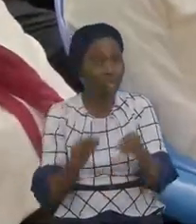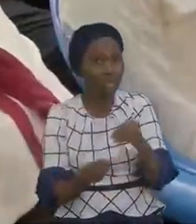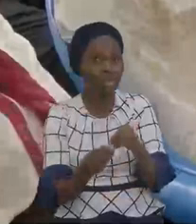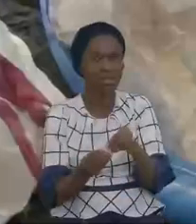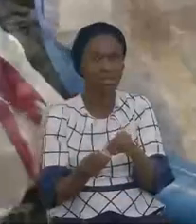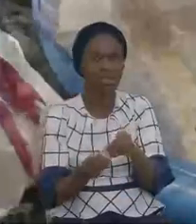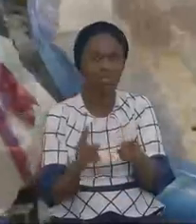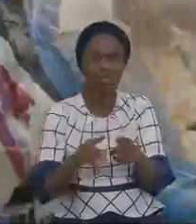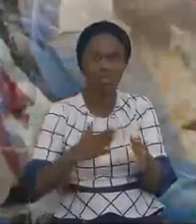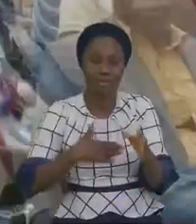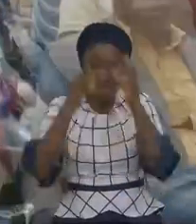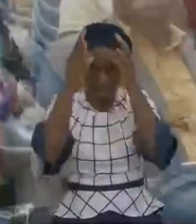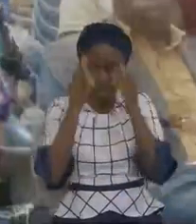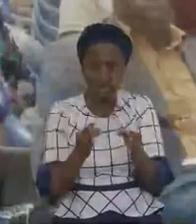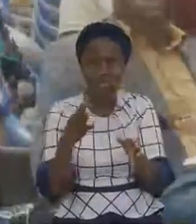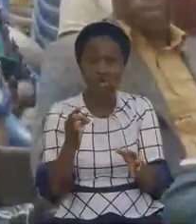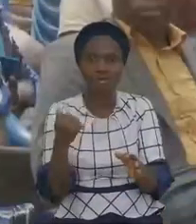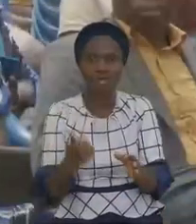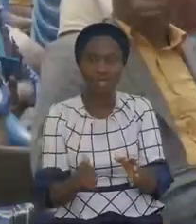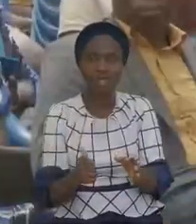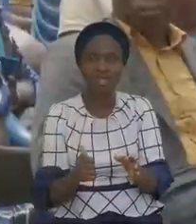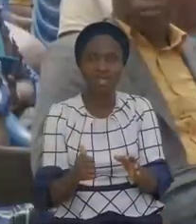d'avoir une destinée plus haute.